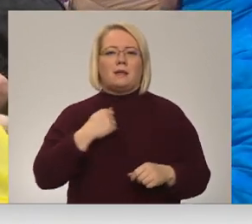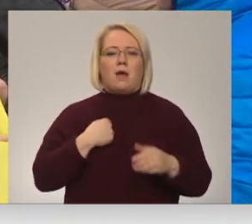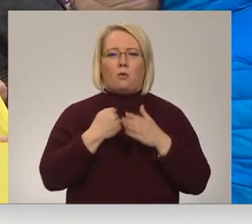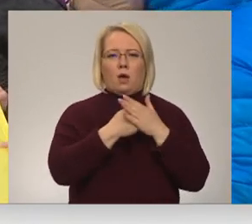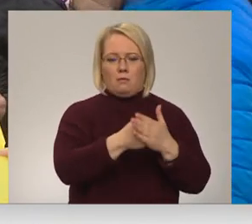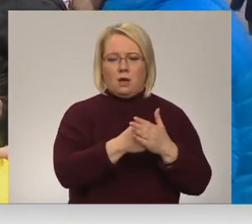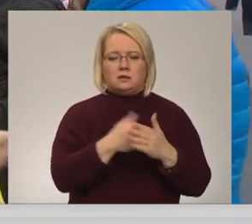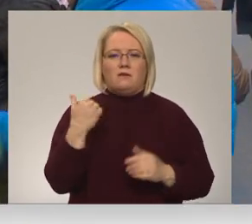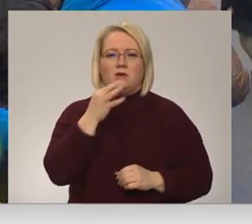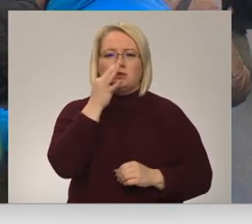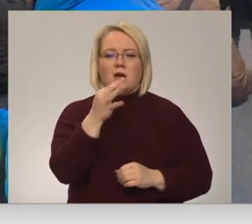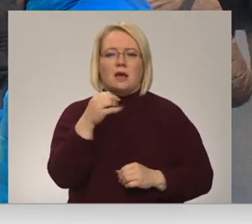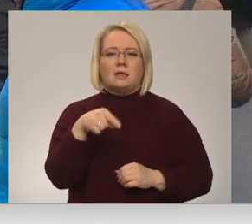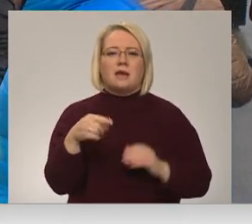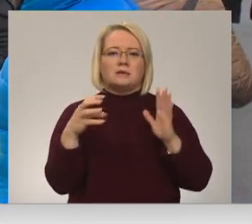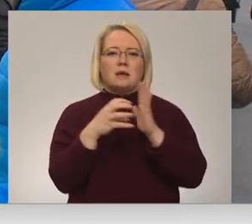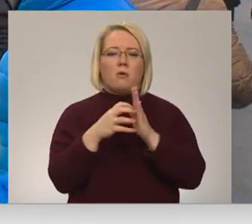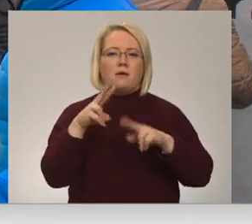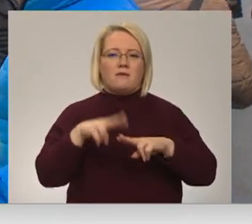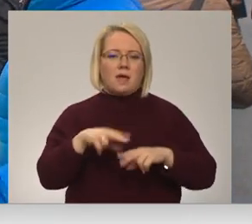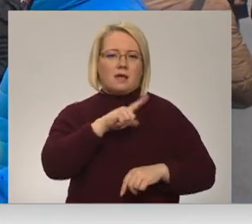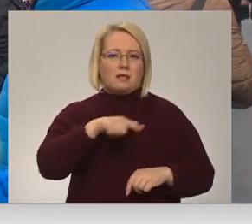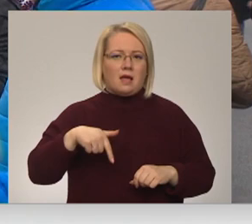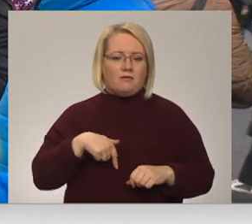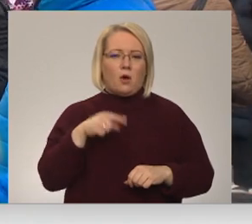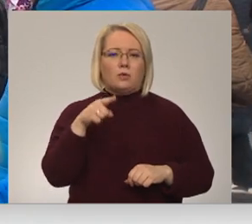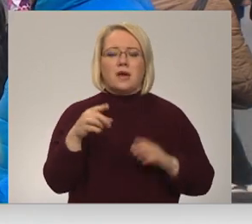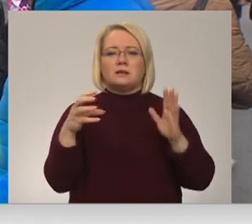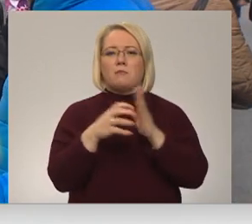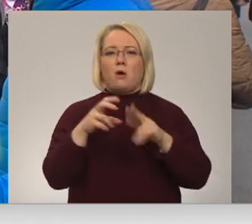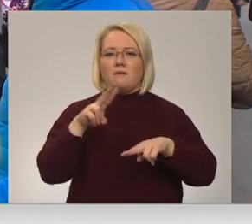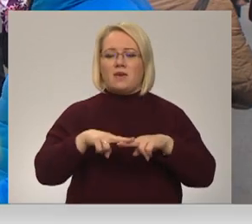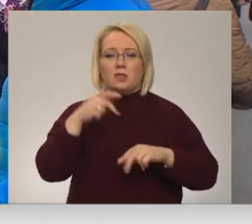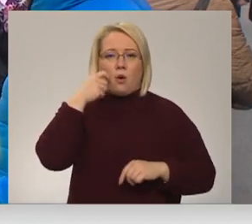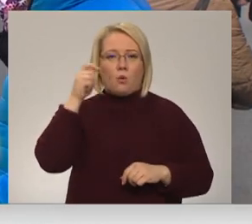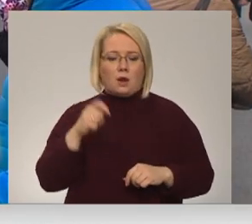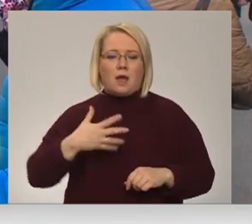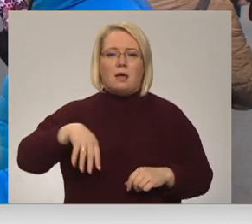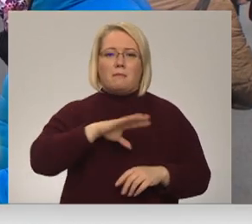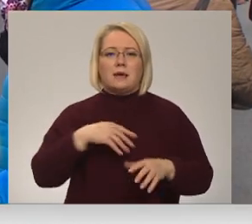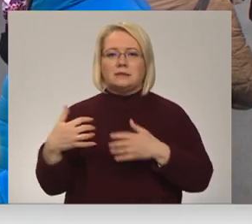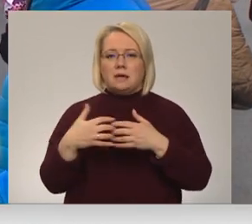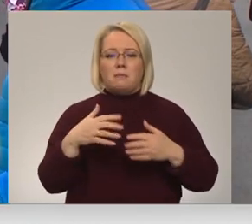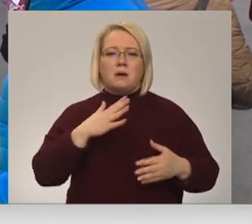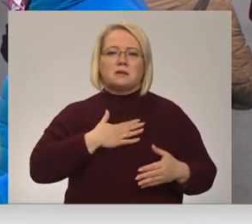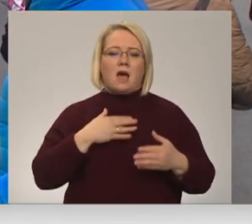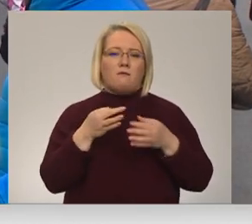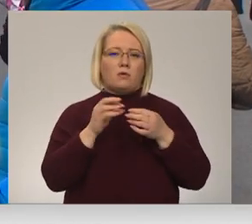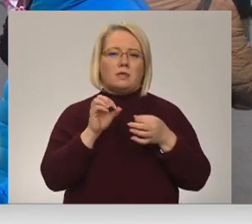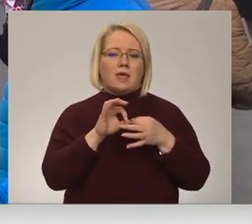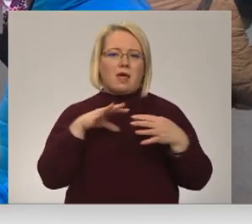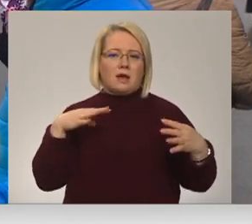Šī ir simboliska vieta Latvijai un tā kļūst par simbolisku vietu Ukrainai, jo mēs cīnāmies par savu neatkarību, par